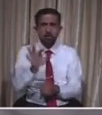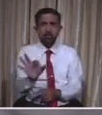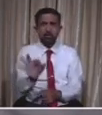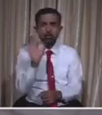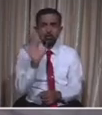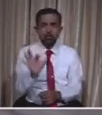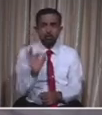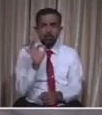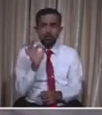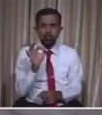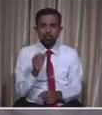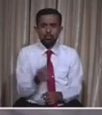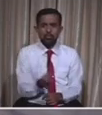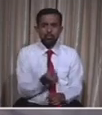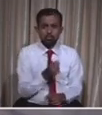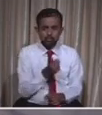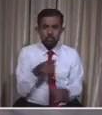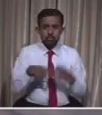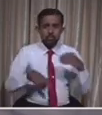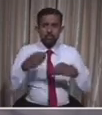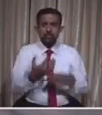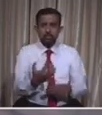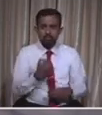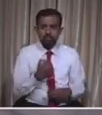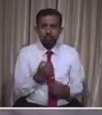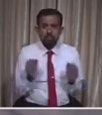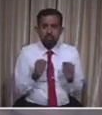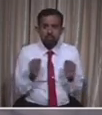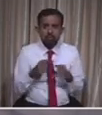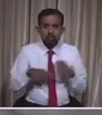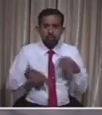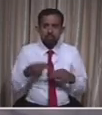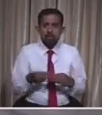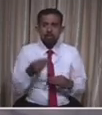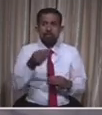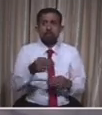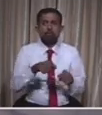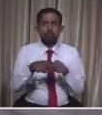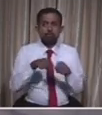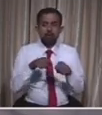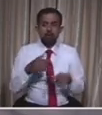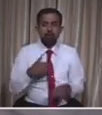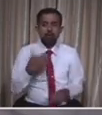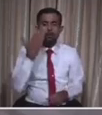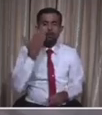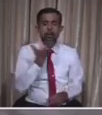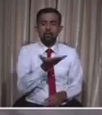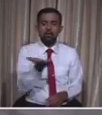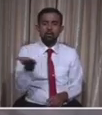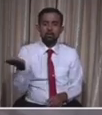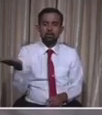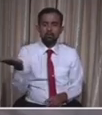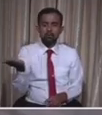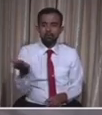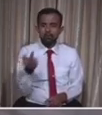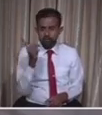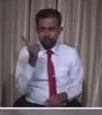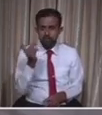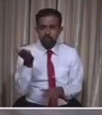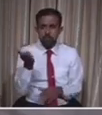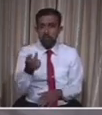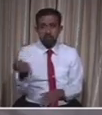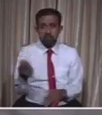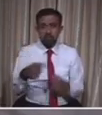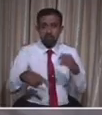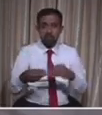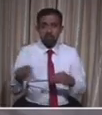ගැනීම තර්ජනාත්මක ඡන්දය ආරම්භ තියෙනවා. ඒ තර්ජනයට බයේ සමහරු ඡන්දය දීලා තිබෙනවා. දැන් මේ අපිට පේනවා. මෙයාලට තර්ජනය කරලා තියෙනවා. උඹලා දැම්මොත්